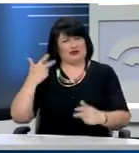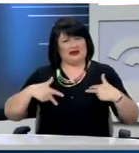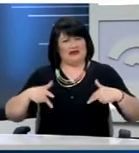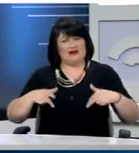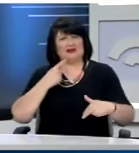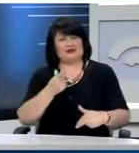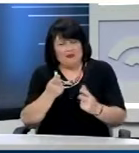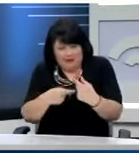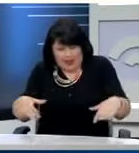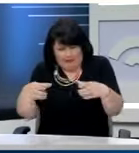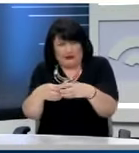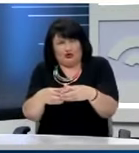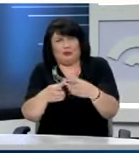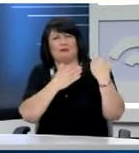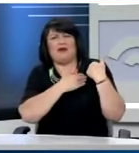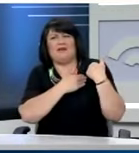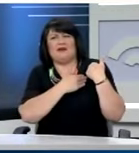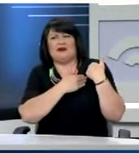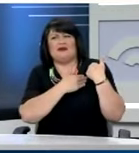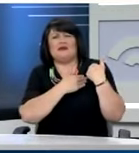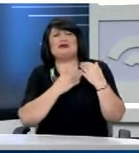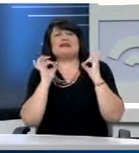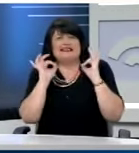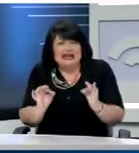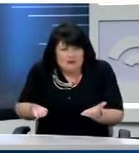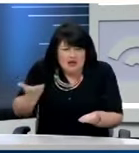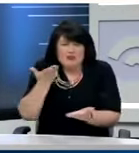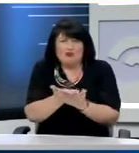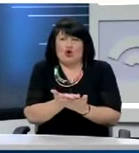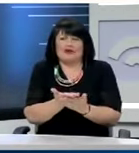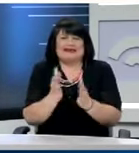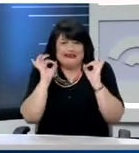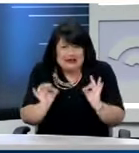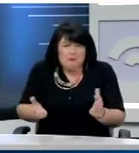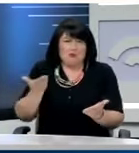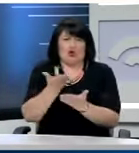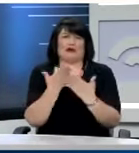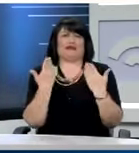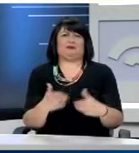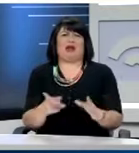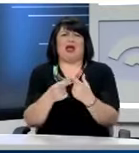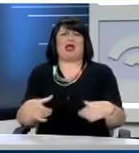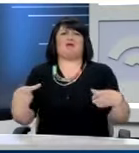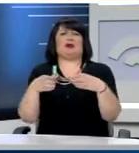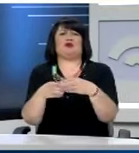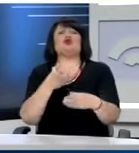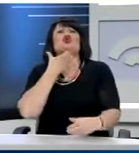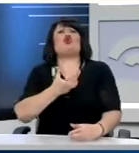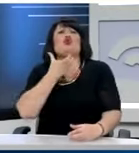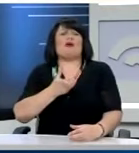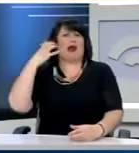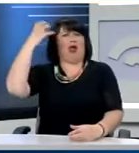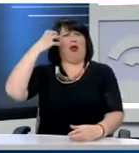είχε οριστεί η Επιτροπή που έχει καταλήξει σε συγκεκριμένη πρόταση. Συγκεκριμένη πρόταση. Η Επιτροπή αυτή ήταν με σοβαρότατους